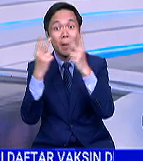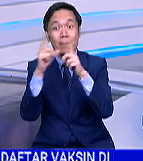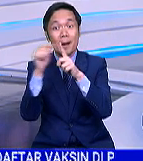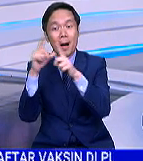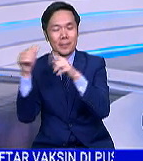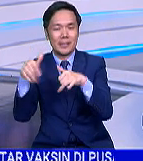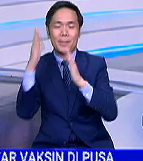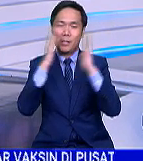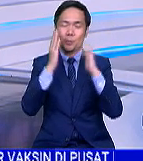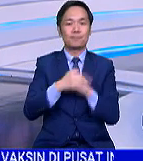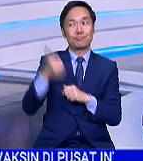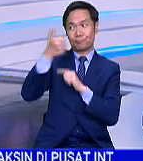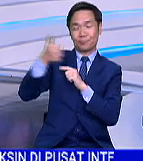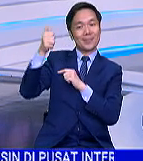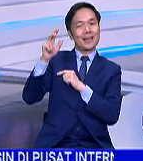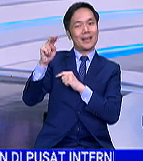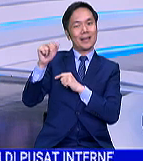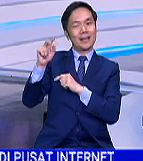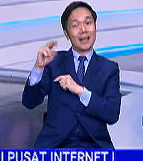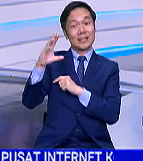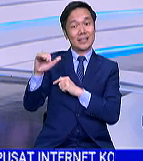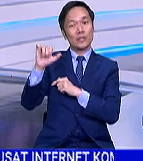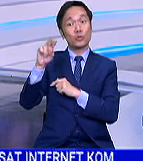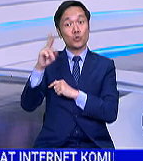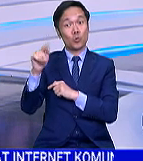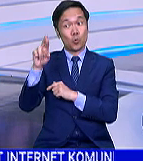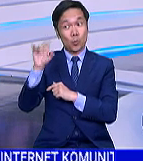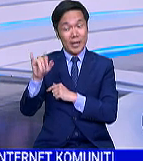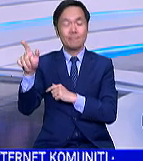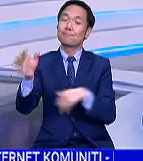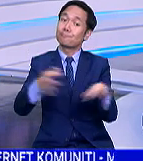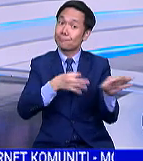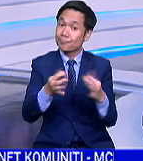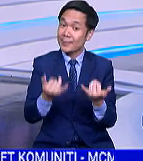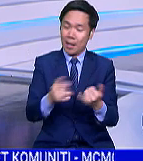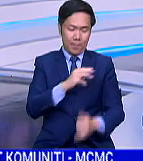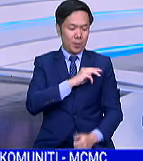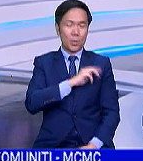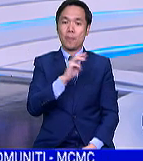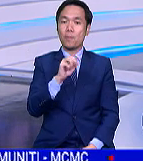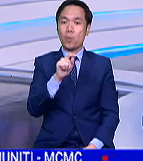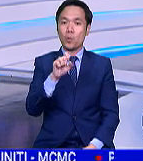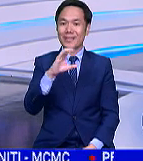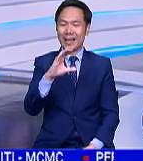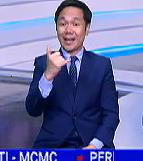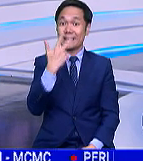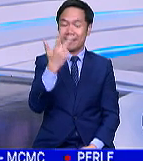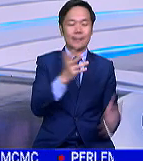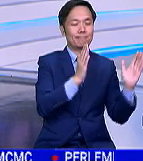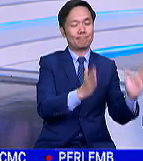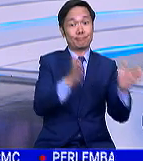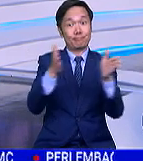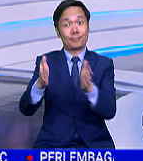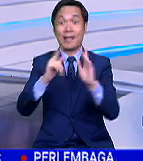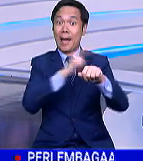jelas menterinya udah tuh srinanti Syukri dalam satu pernyataan memaklumkan motek telah menggariskan tiga fasa bagi